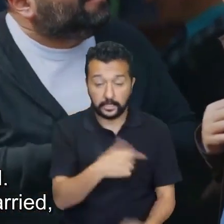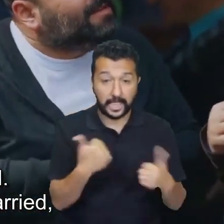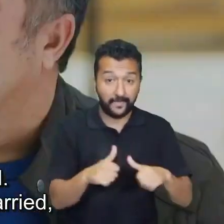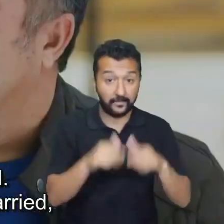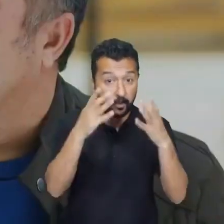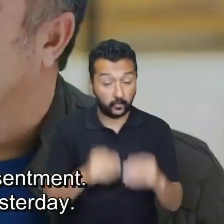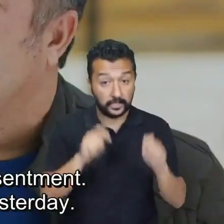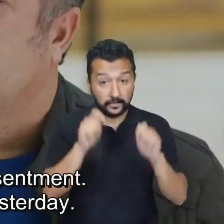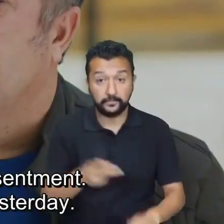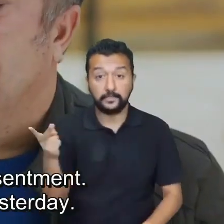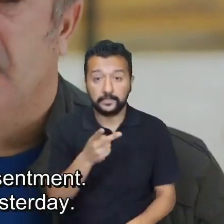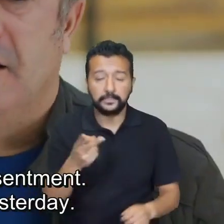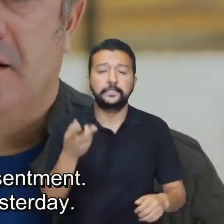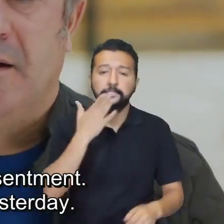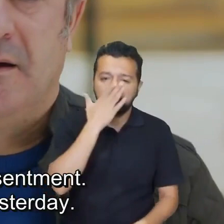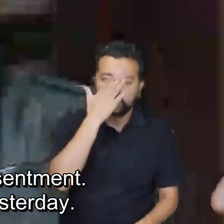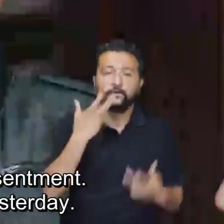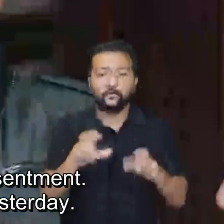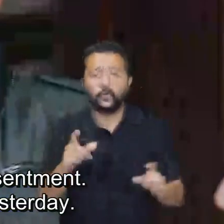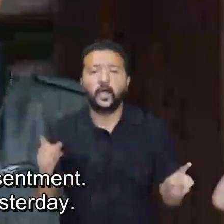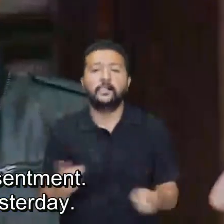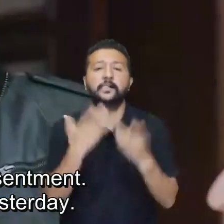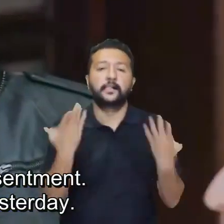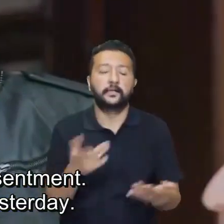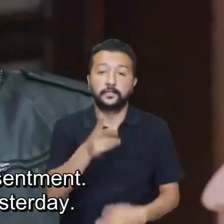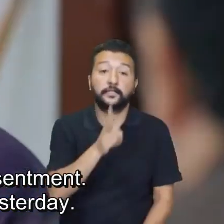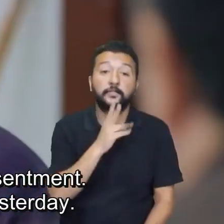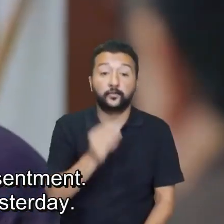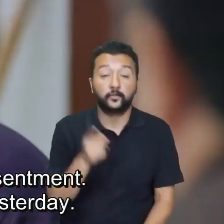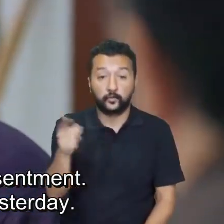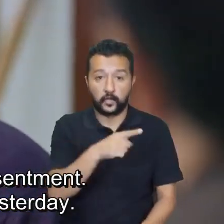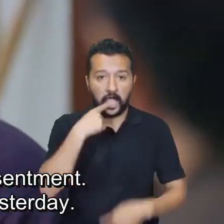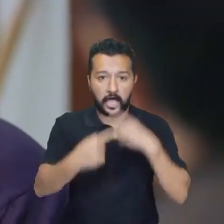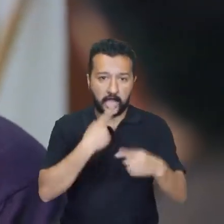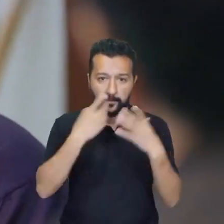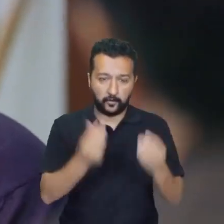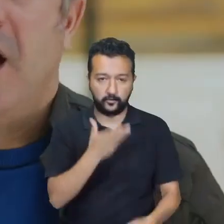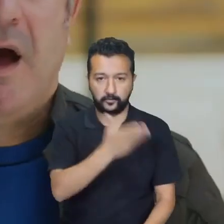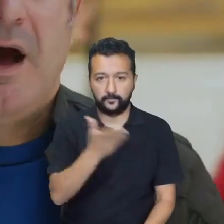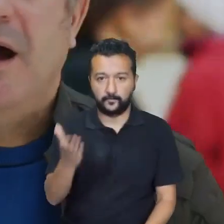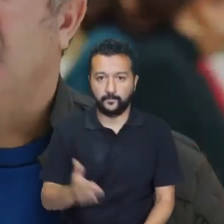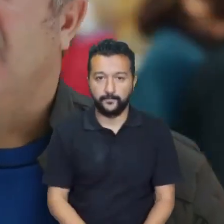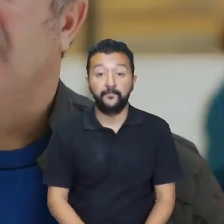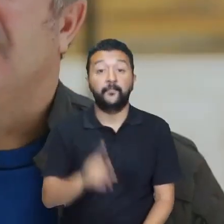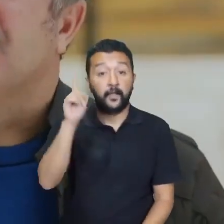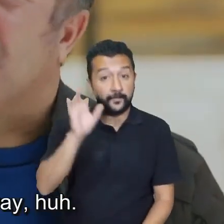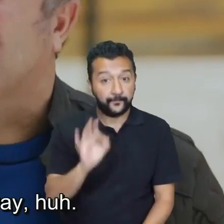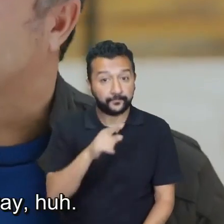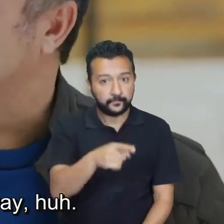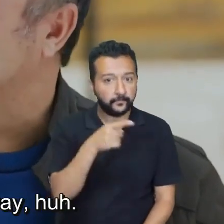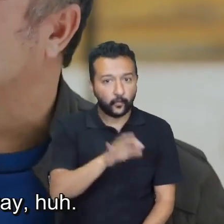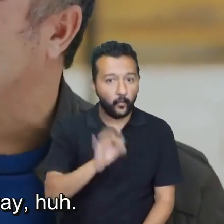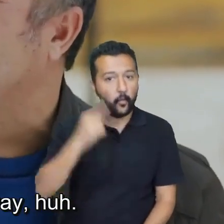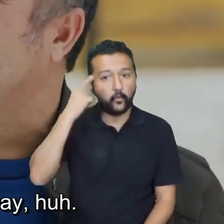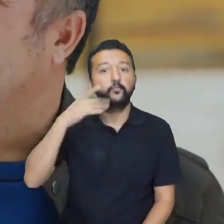çocukları evlendirirsek orada da ne kin kalır ne de küslük. Yani neticede dünür olacaklar. Ha, bak